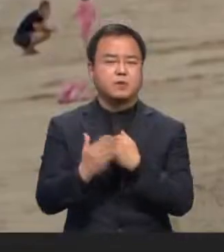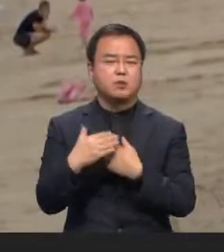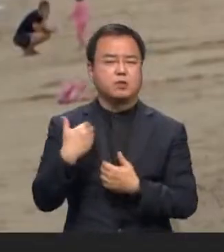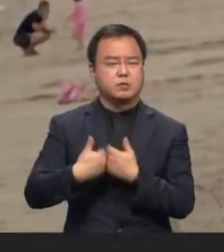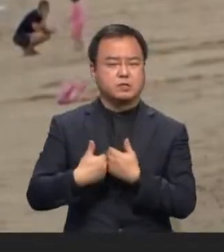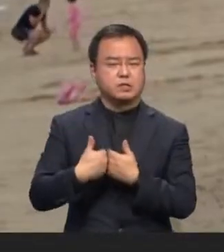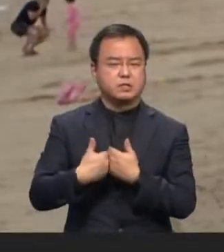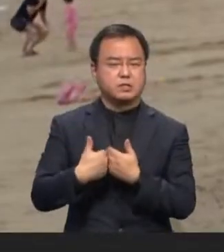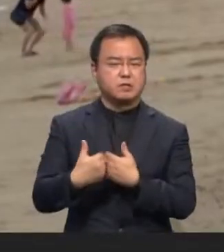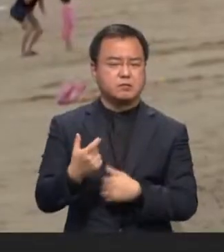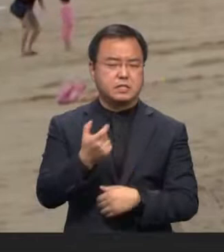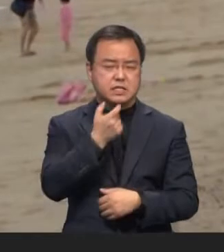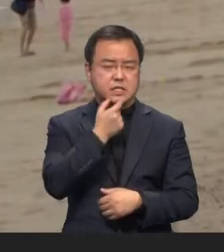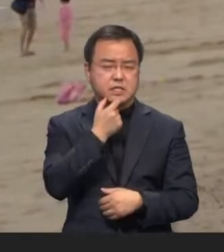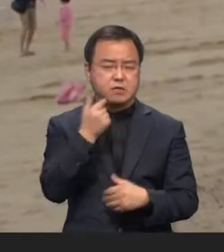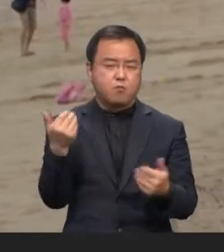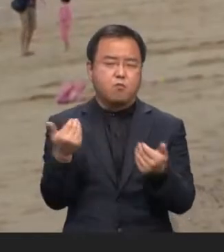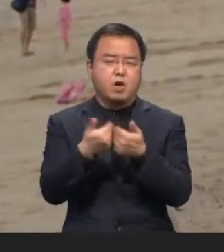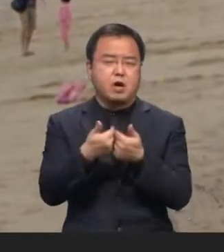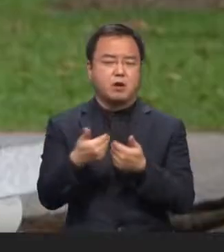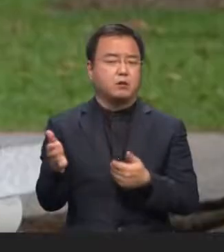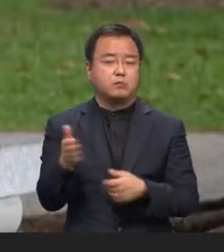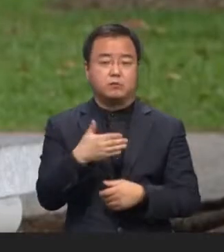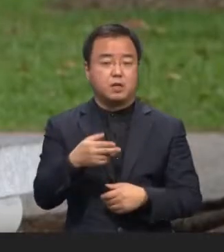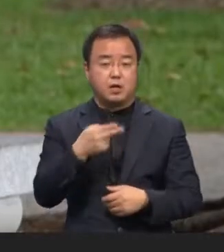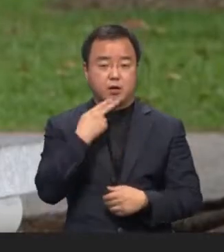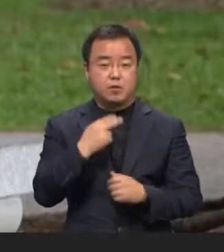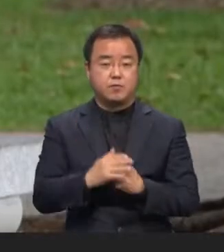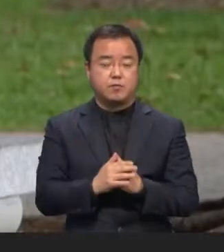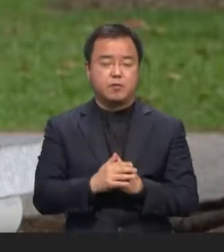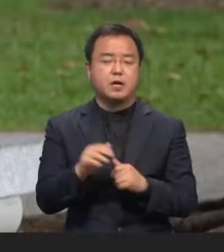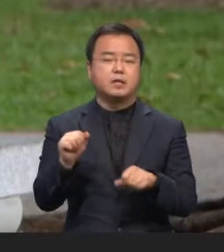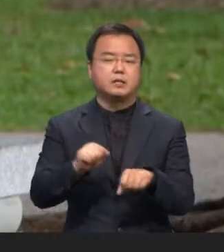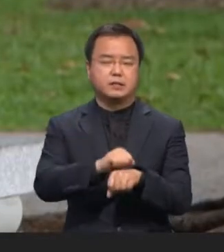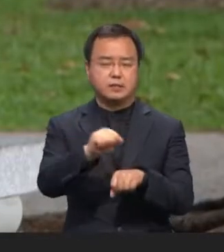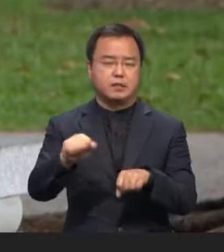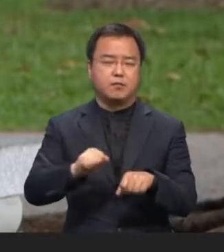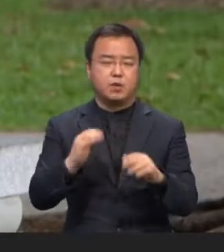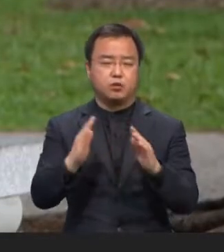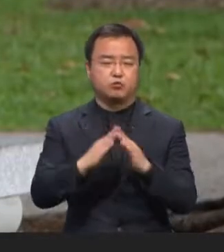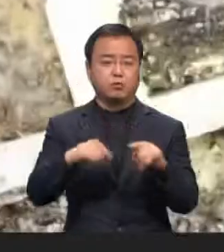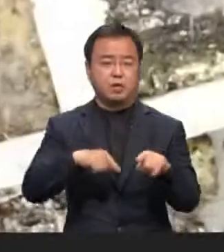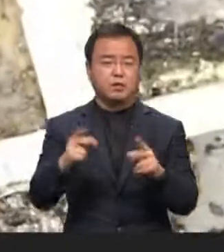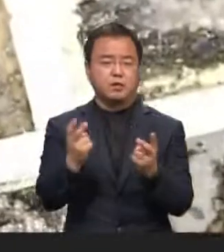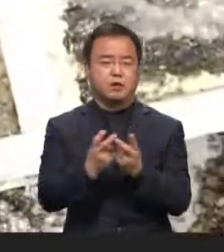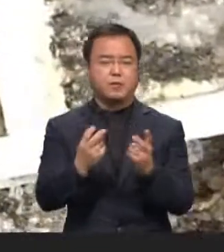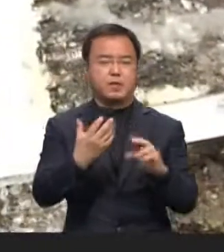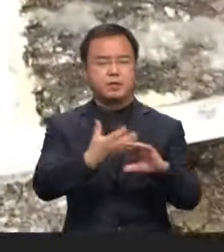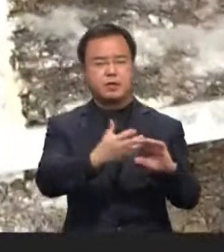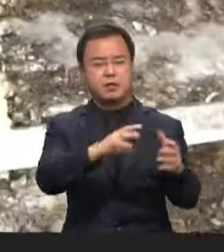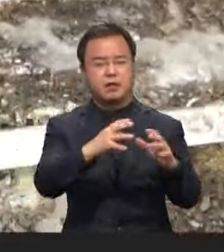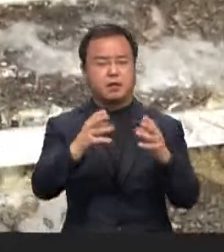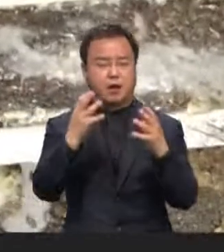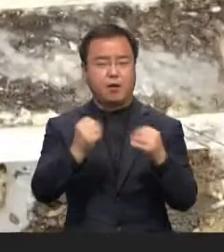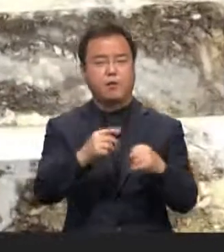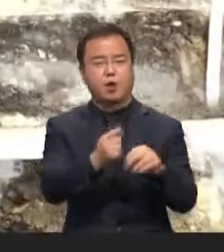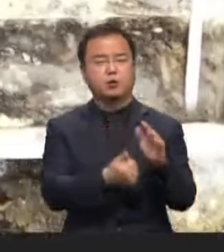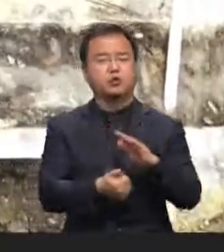적개감을 찾아볼 수 없습니다. 싱가포르의 주택 정책은 많은 국가에서 성공한 정책으로 평가되는